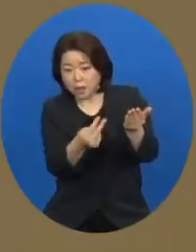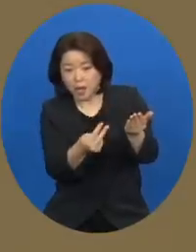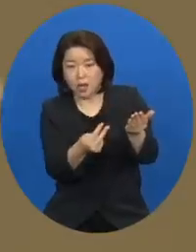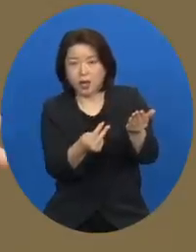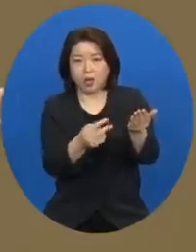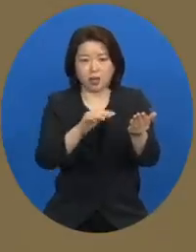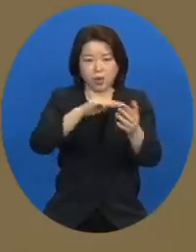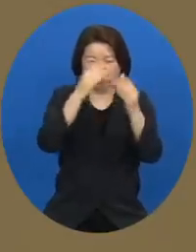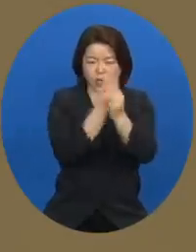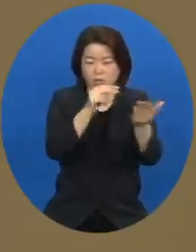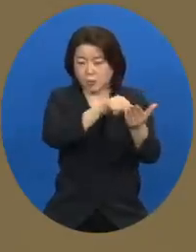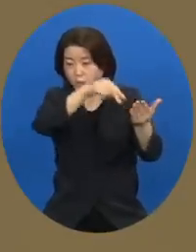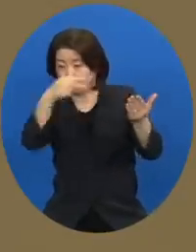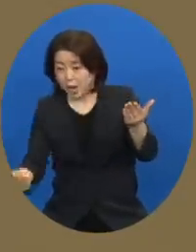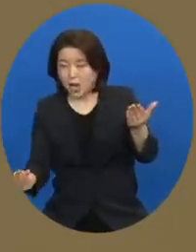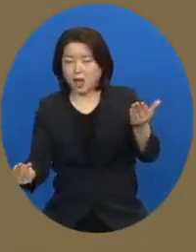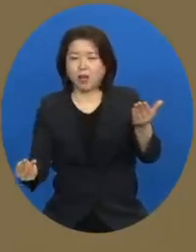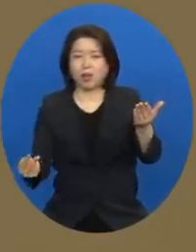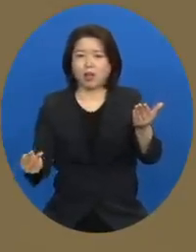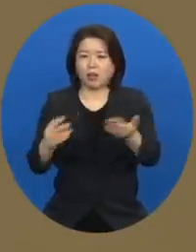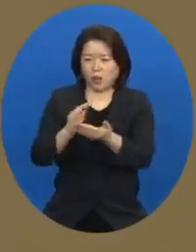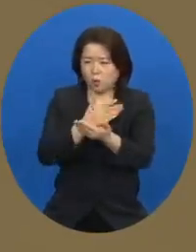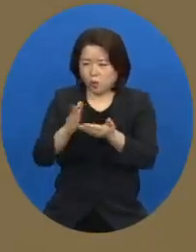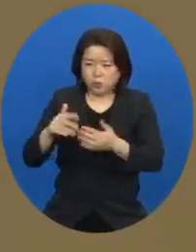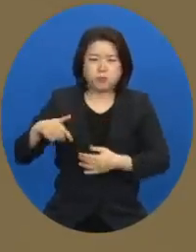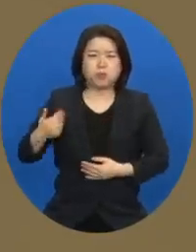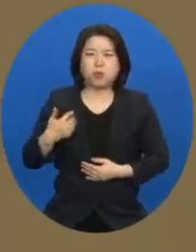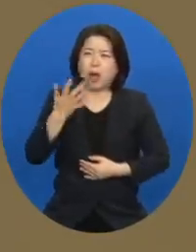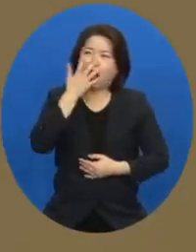완전히 떨어진 건지 전혀 구분이 안 되는 거예요.